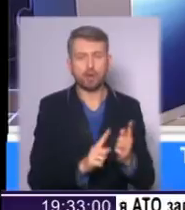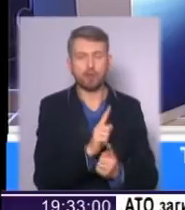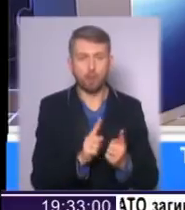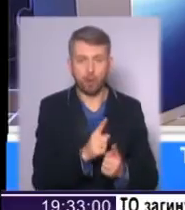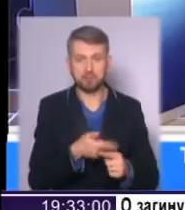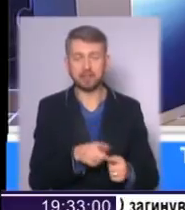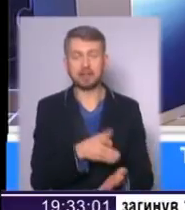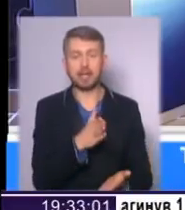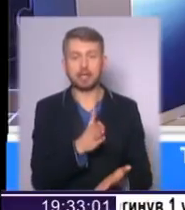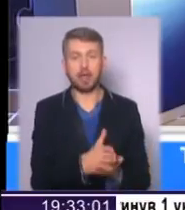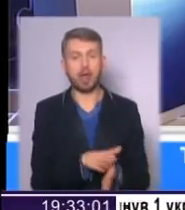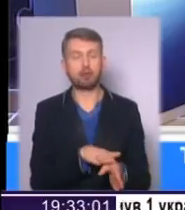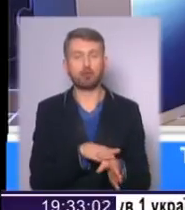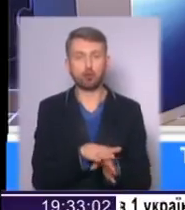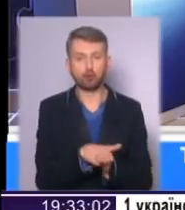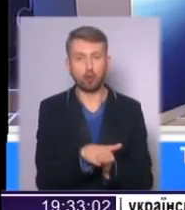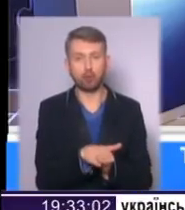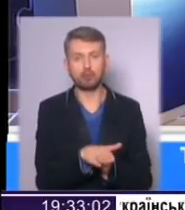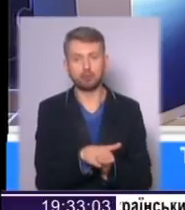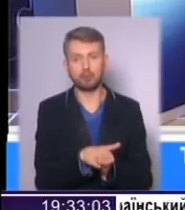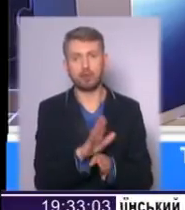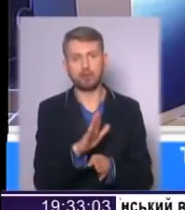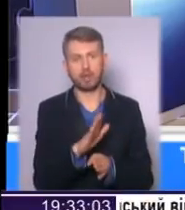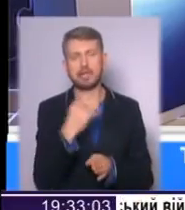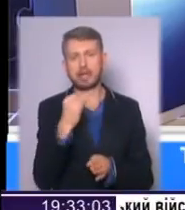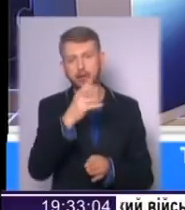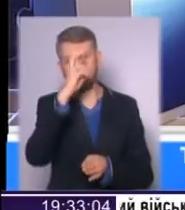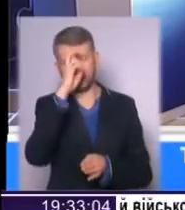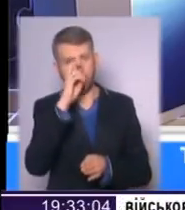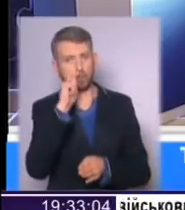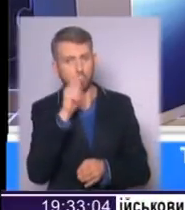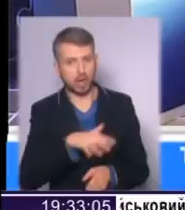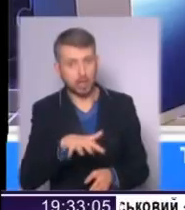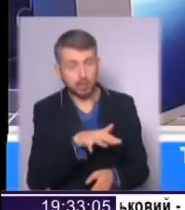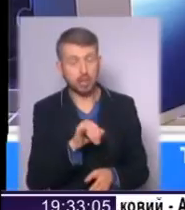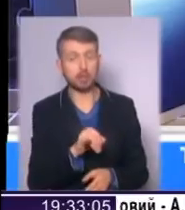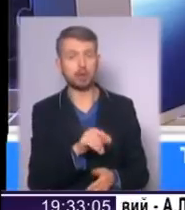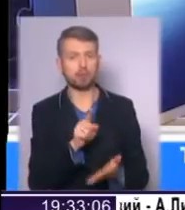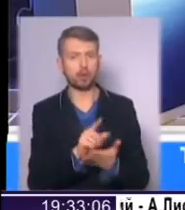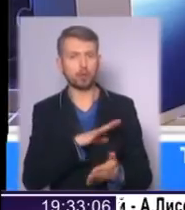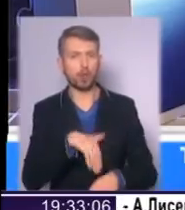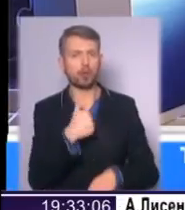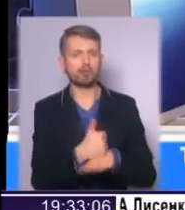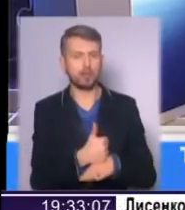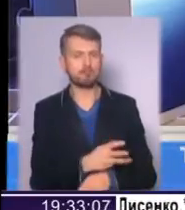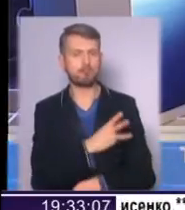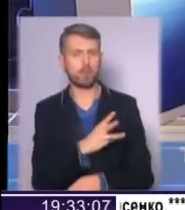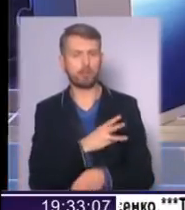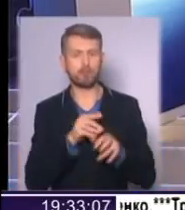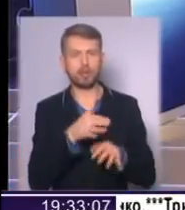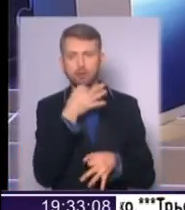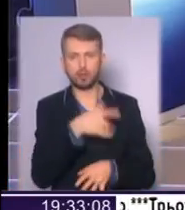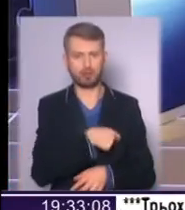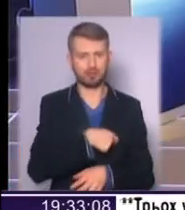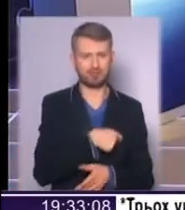це є абсолютно в державницьких інтересах України і мусить бути головним мотивом дії будь-якого парламентарія чи будь-якої